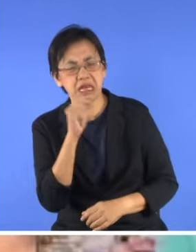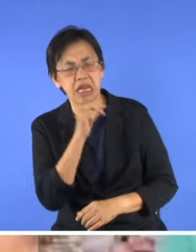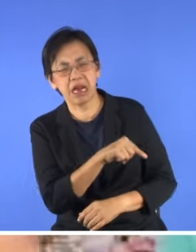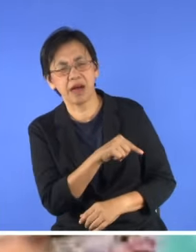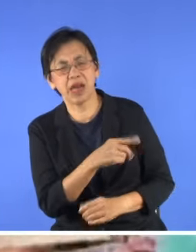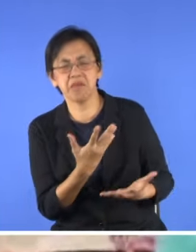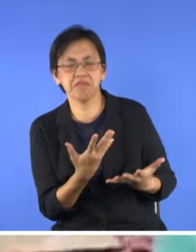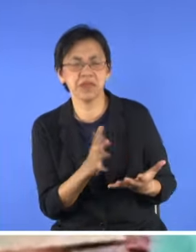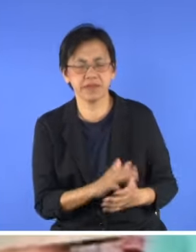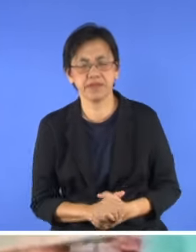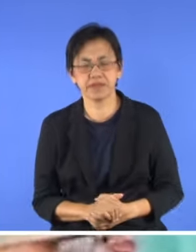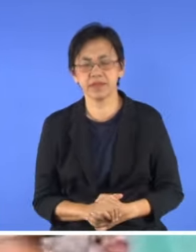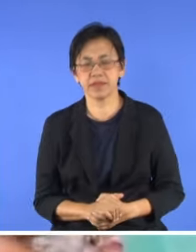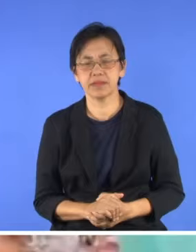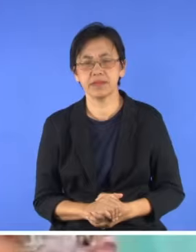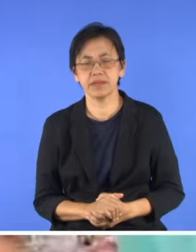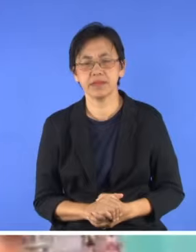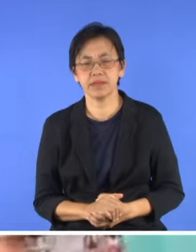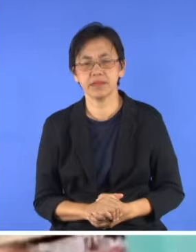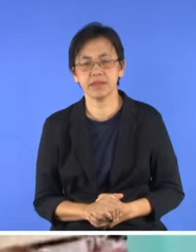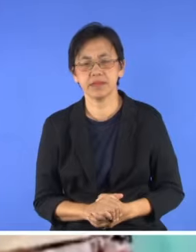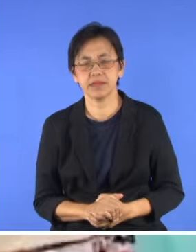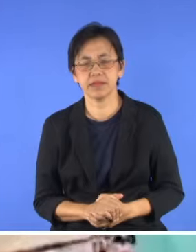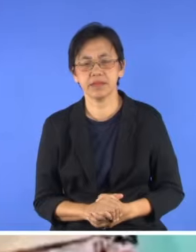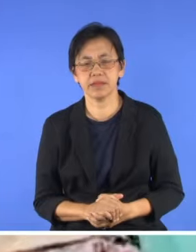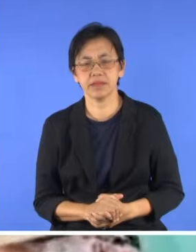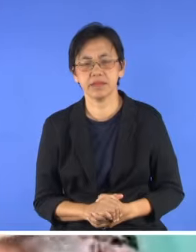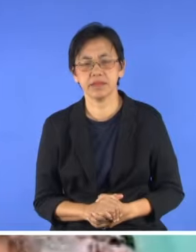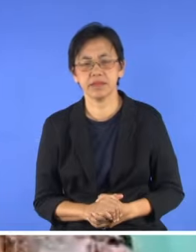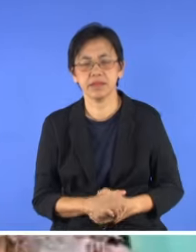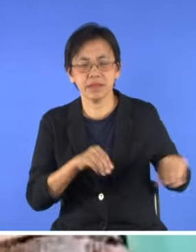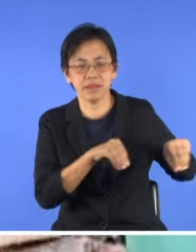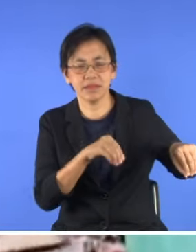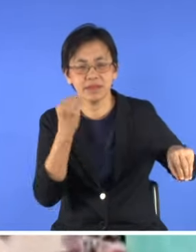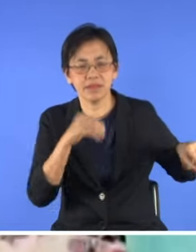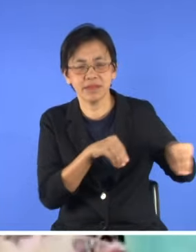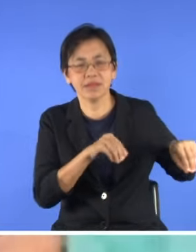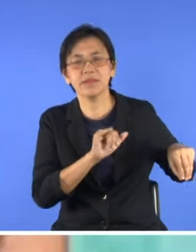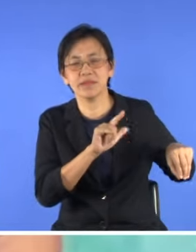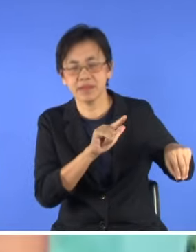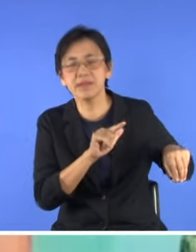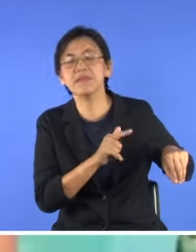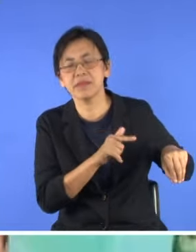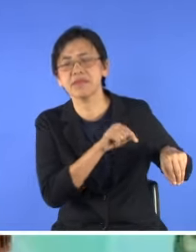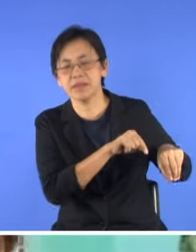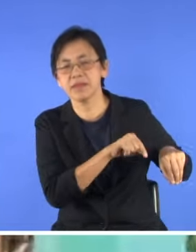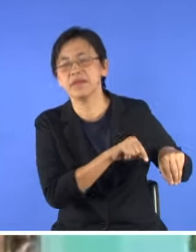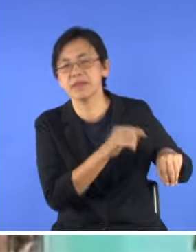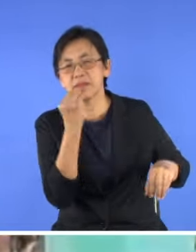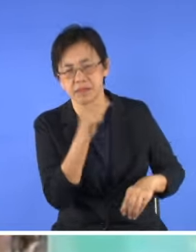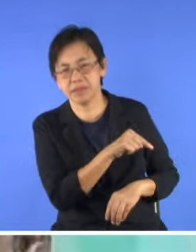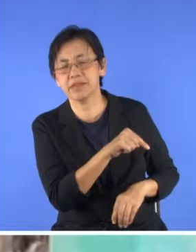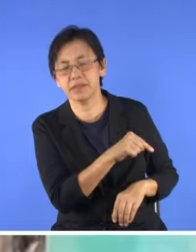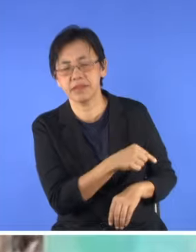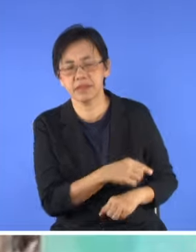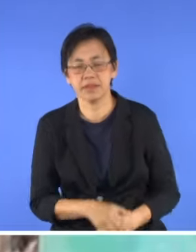ไปวหาทะเลาะกันบ่อยอันนี้คือคนทั้งบ้านญาติกันญาติกันทีนี้เนี่ยเมื่อวานนี้ทางเจ้า